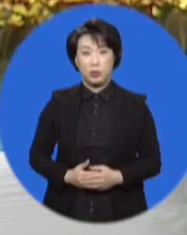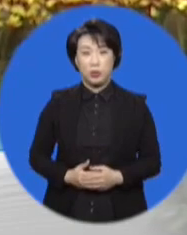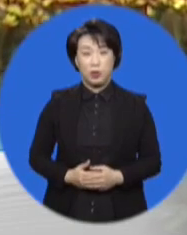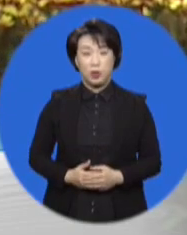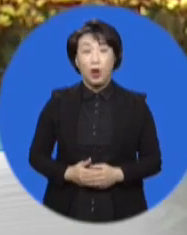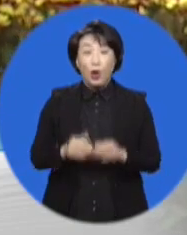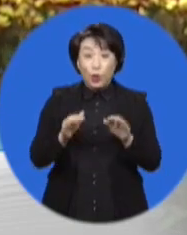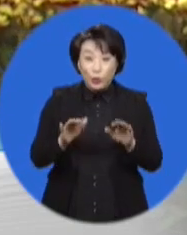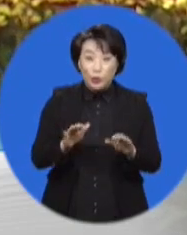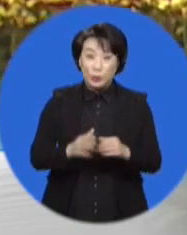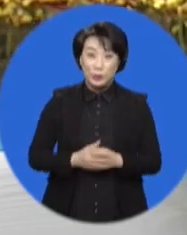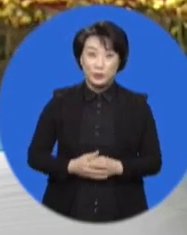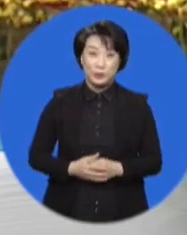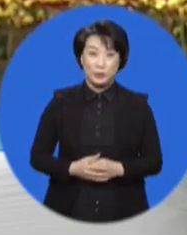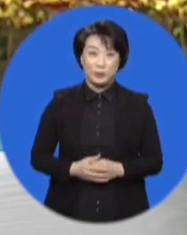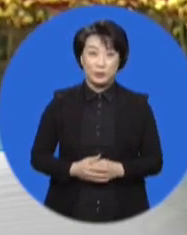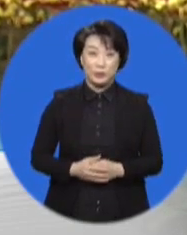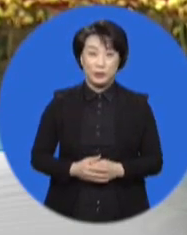그러면